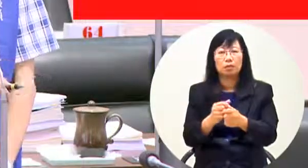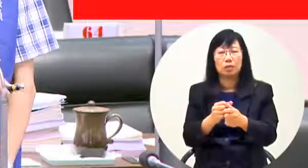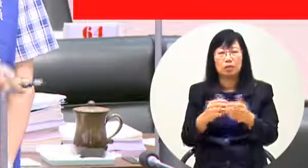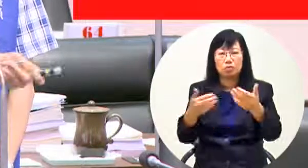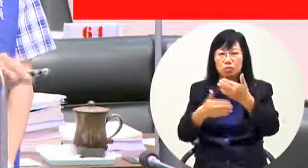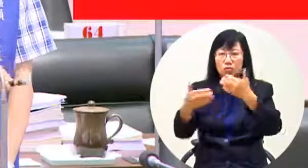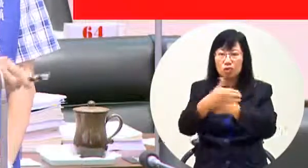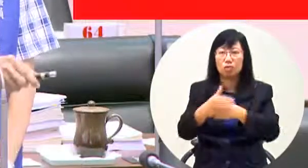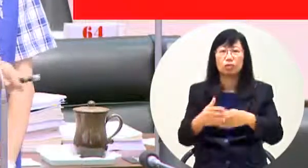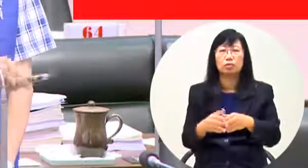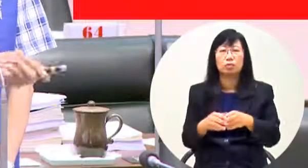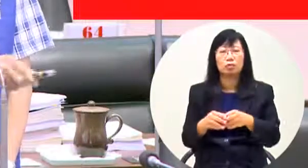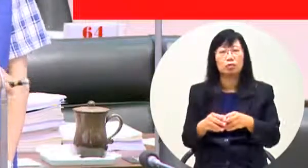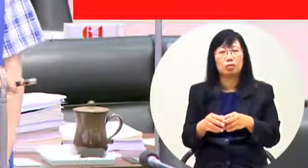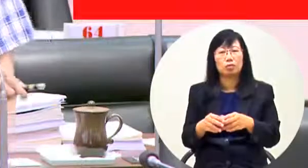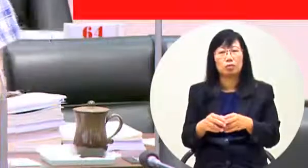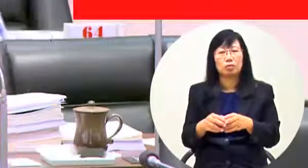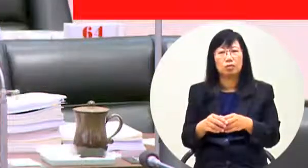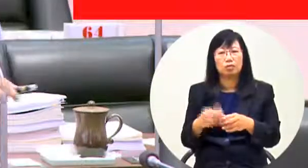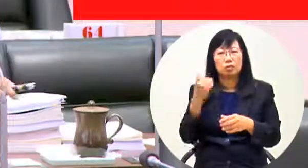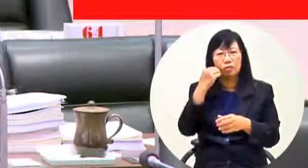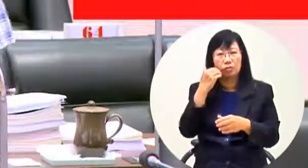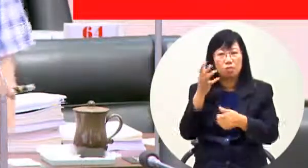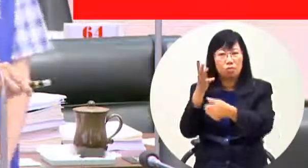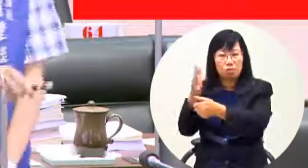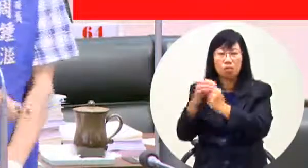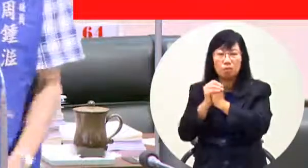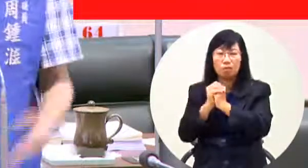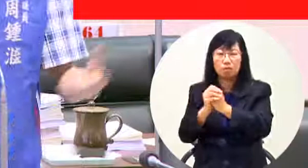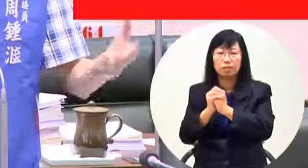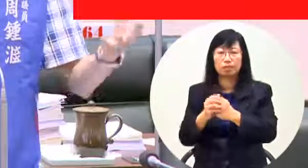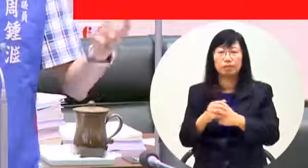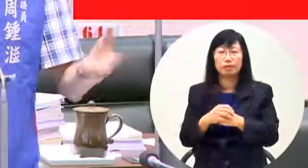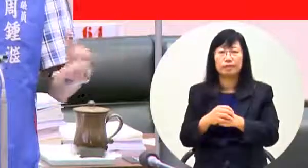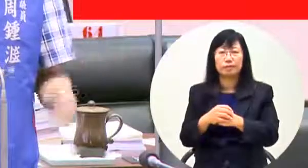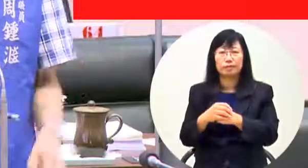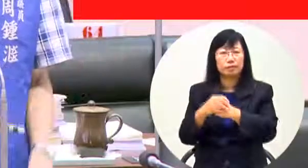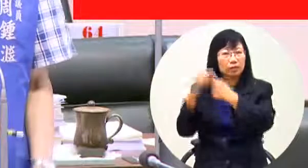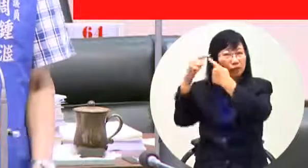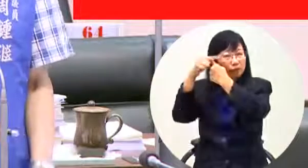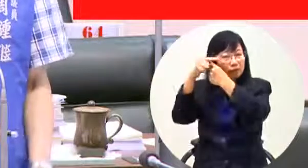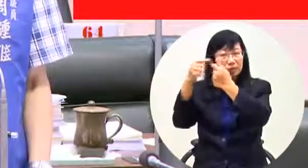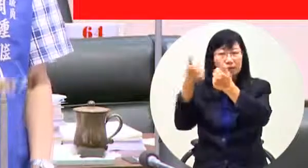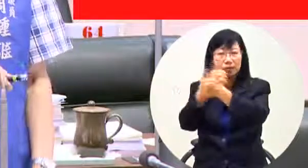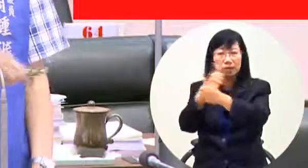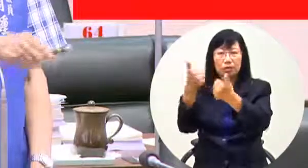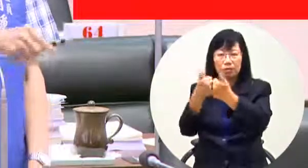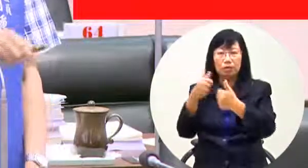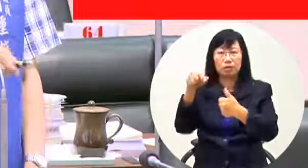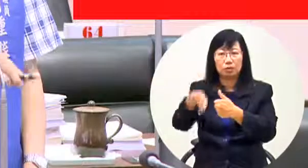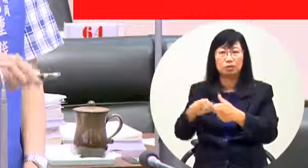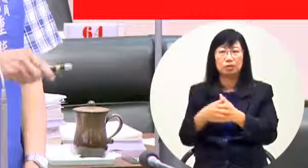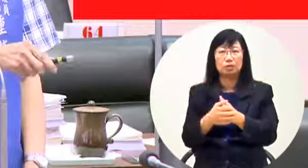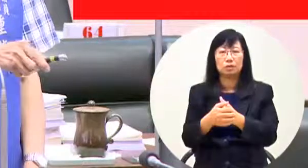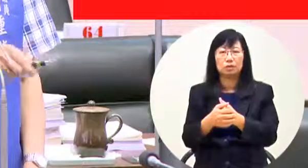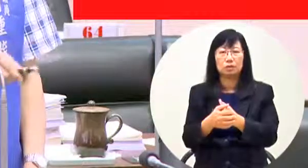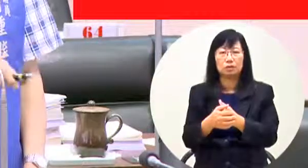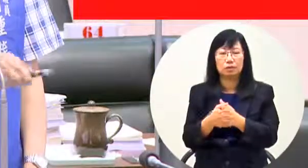这个月都研考会的应该做好这个。两个区段征收